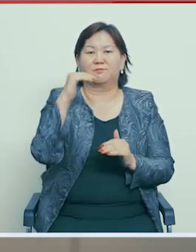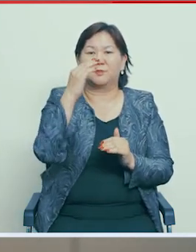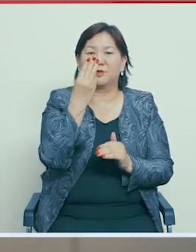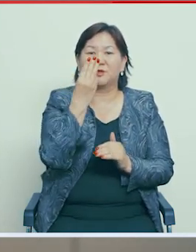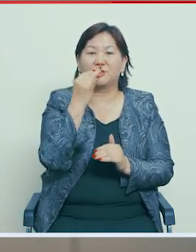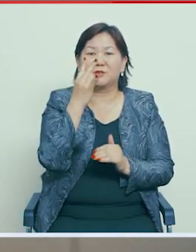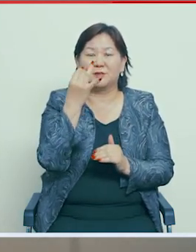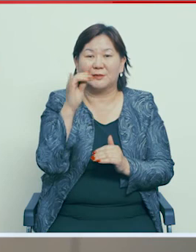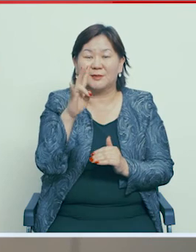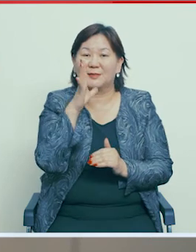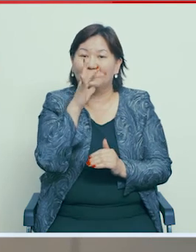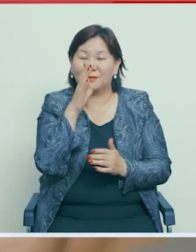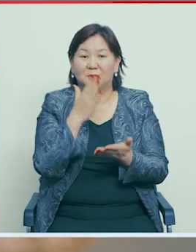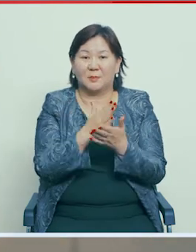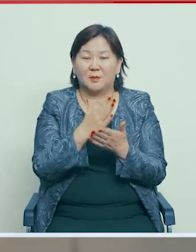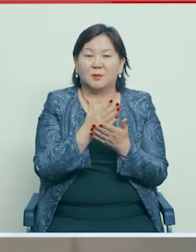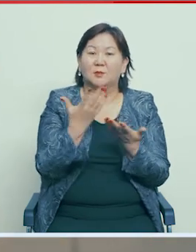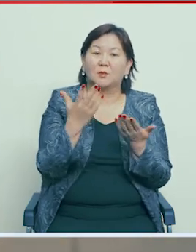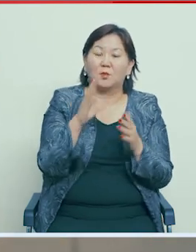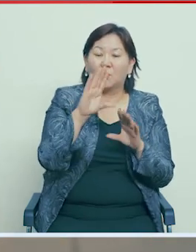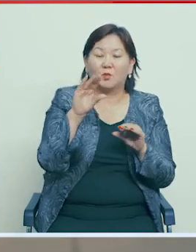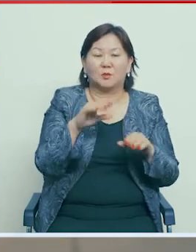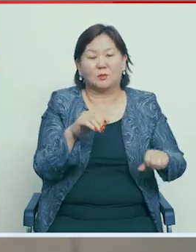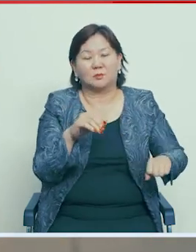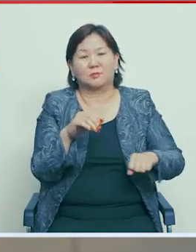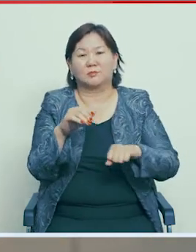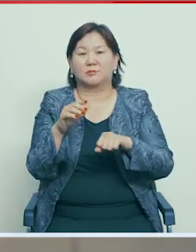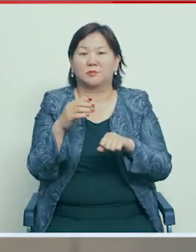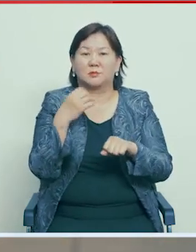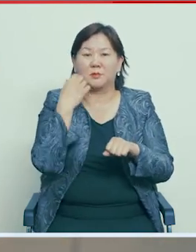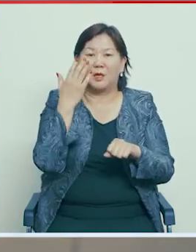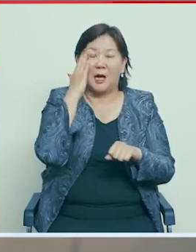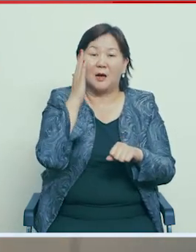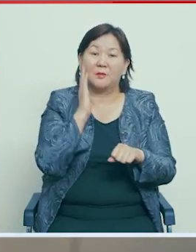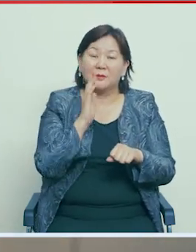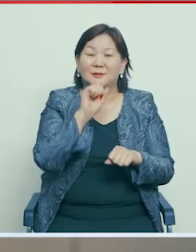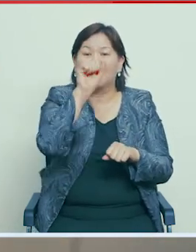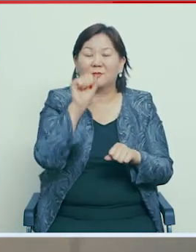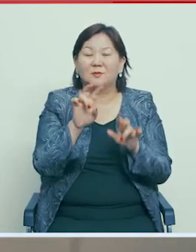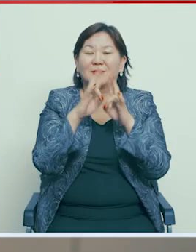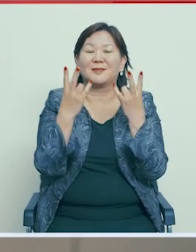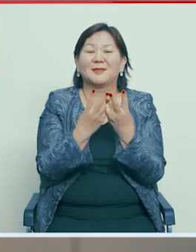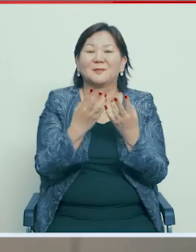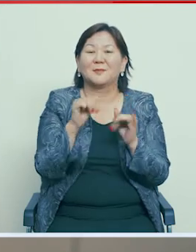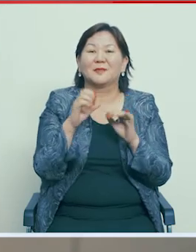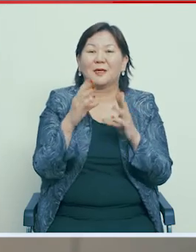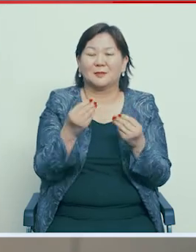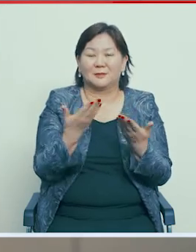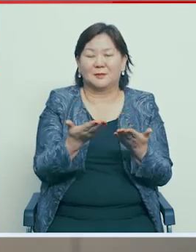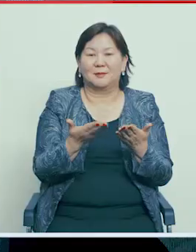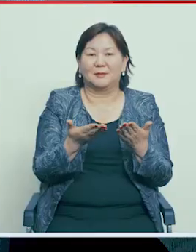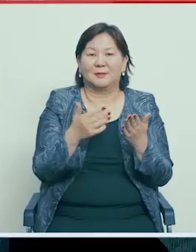том асуудал байна. Тэр болгон юу хүүхдэд дагуулаа гудамжинд алхаж чадахгүй байгаа эцэг энэ асуудлыг одоо нийгэмд ярьж чадахгүй тий. Энэ